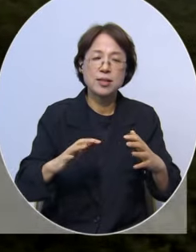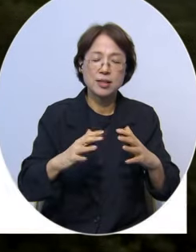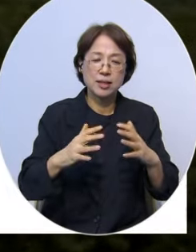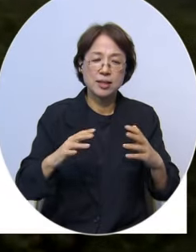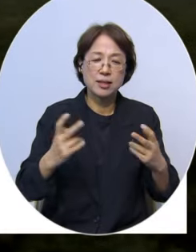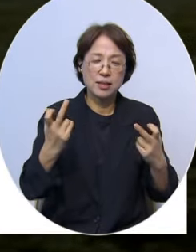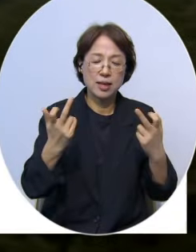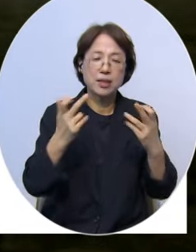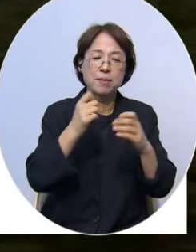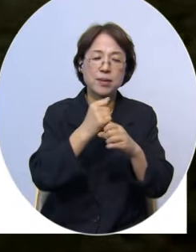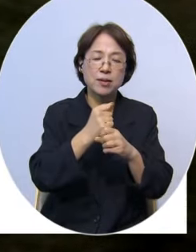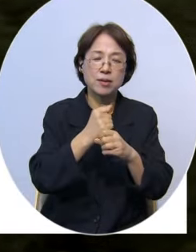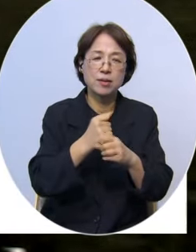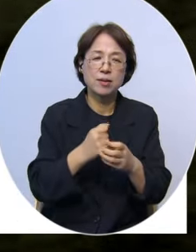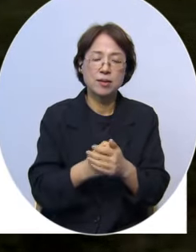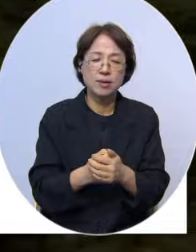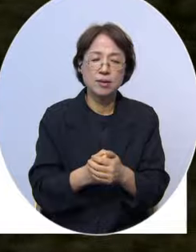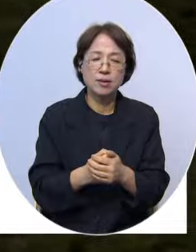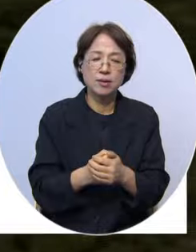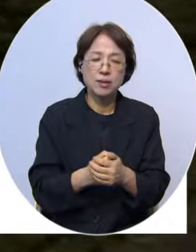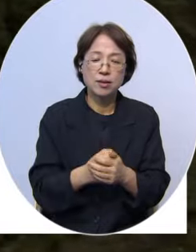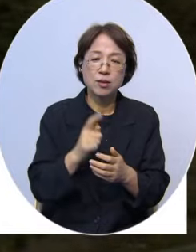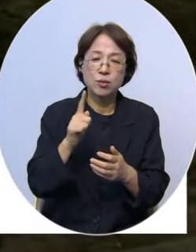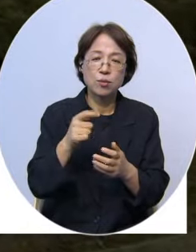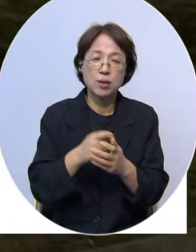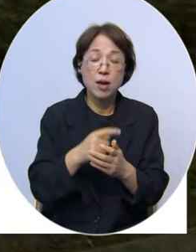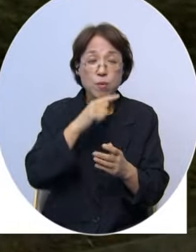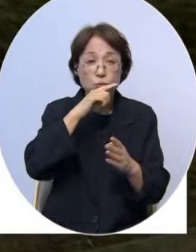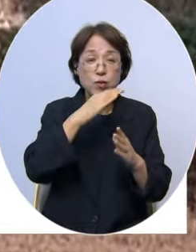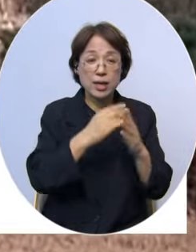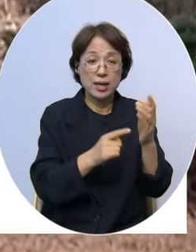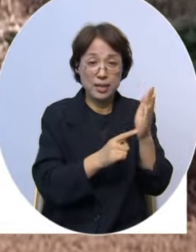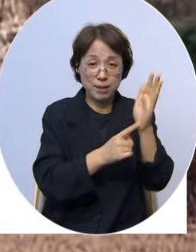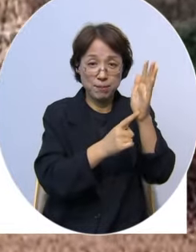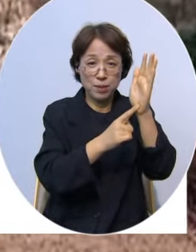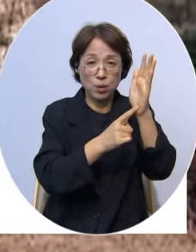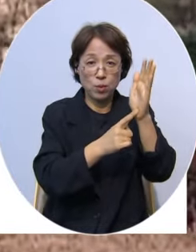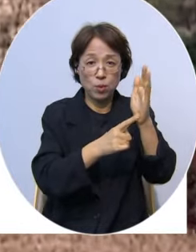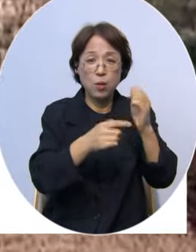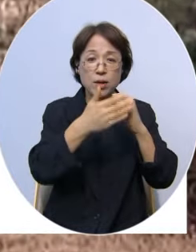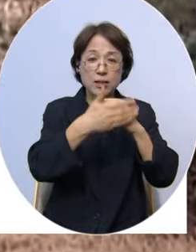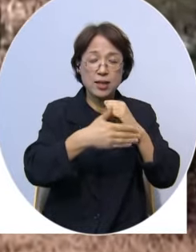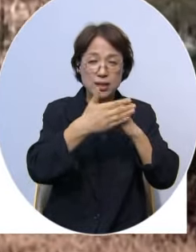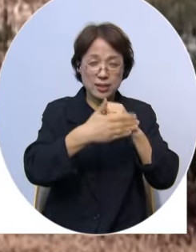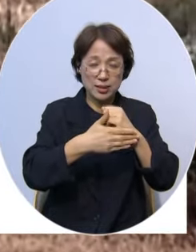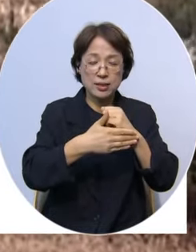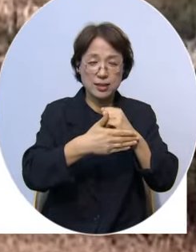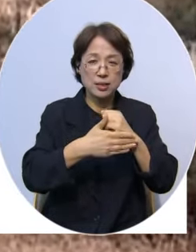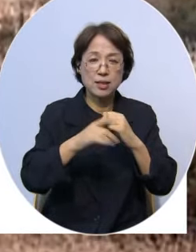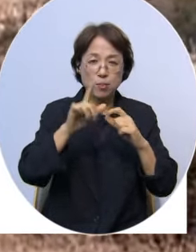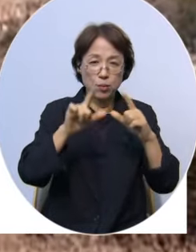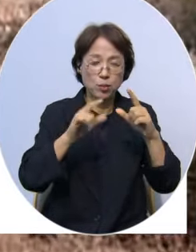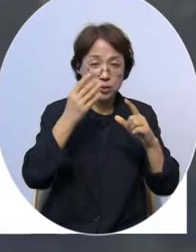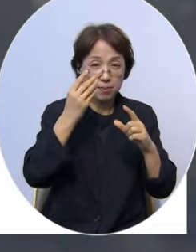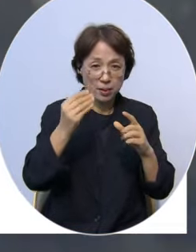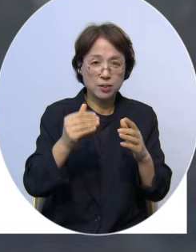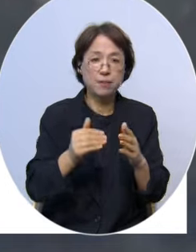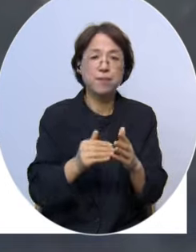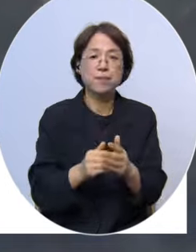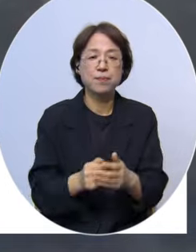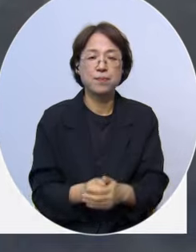지난 1일에는 동해선 토산 위에 인공기를 꽂고 사진을 찍은 뒤 곧장 인공기를 철수하는 모습도 우리군